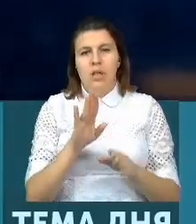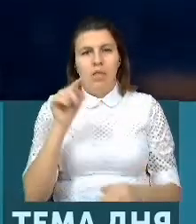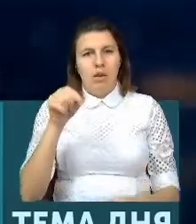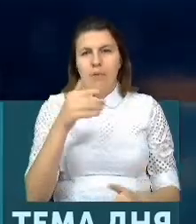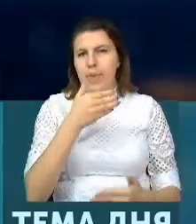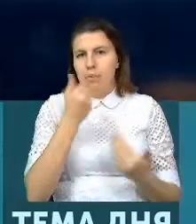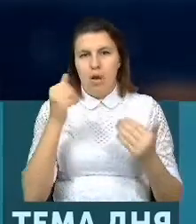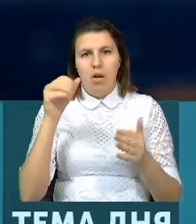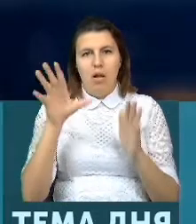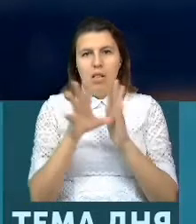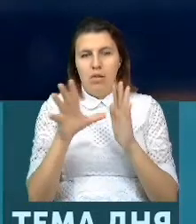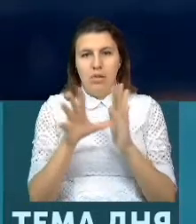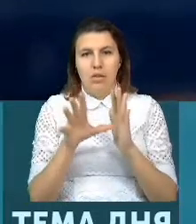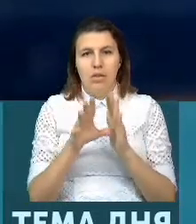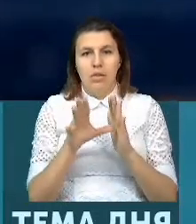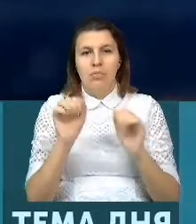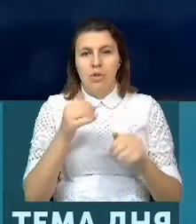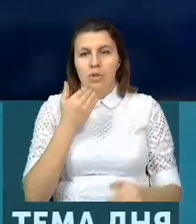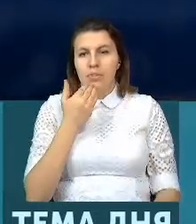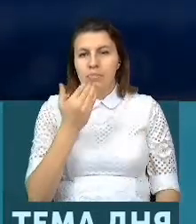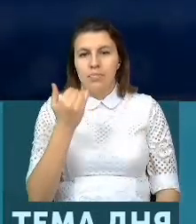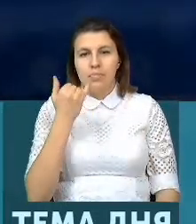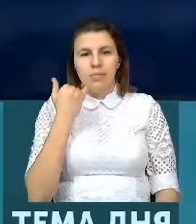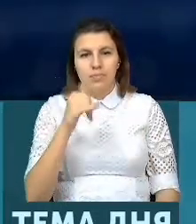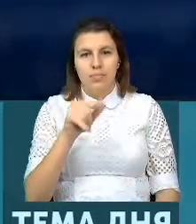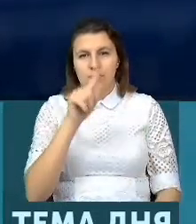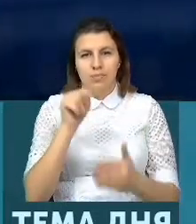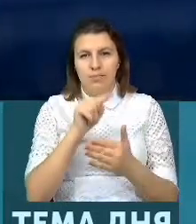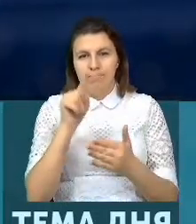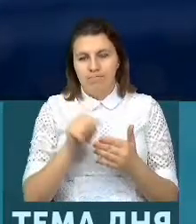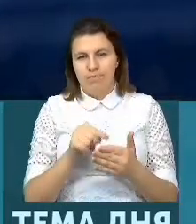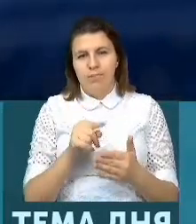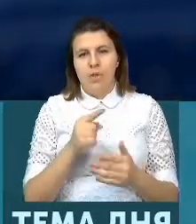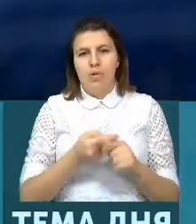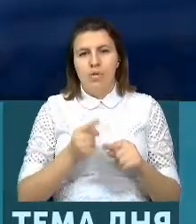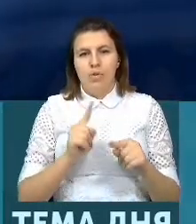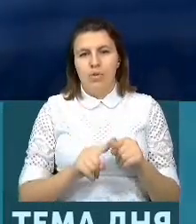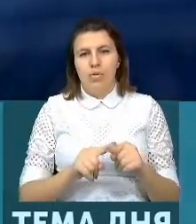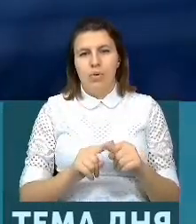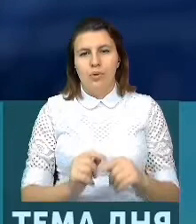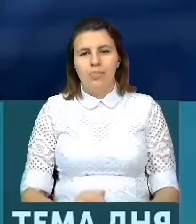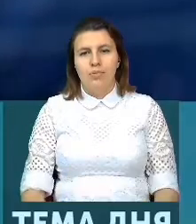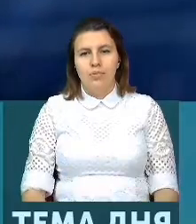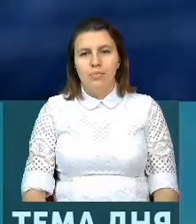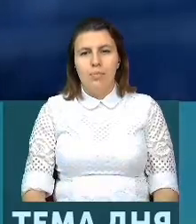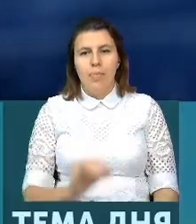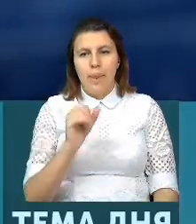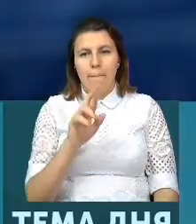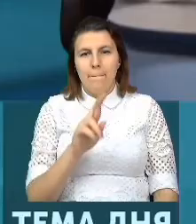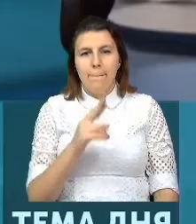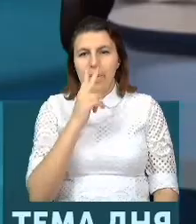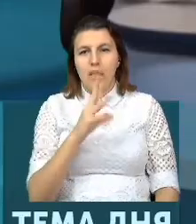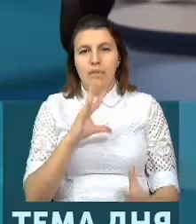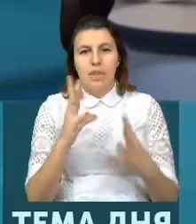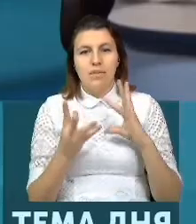діліться своїми думками або ставте свої запитання нашим гостям щодо цього. Пані Юлія, дивіться, от загалом